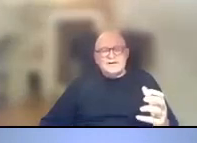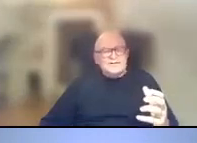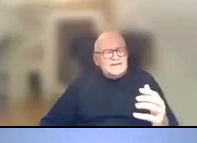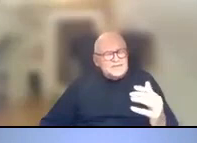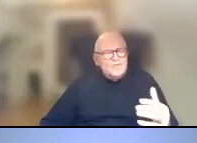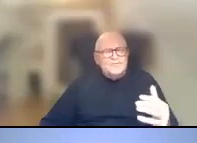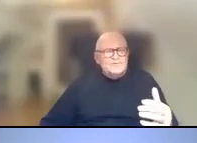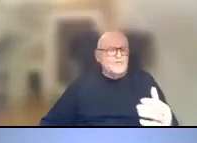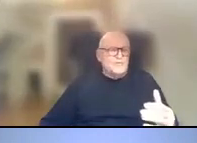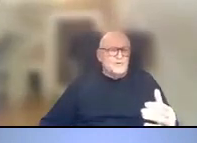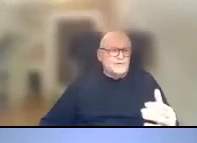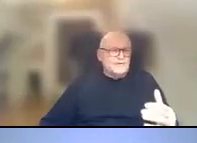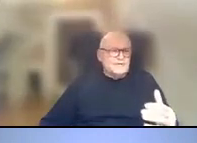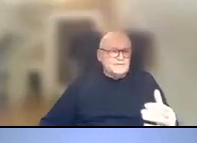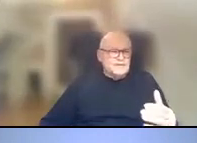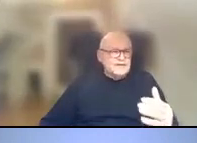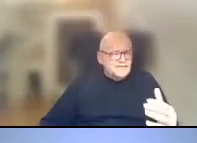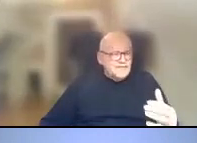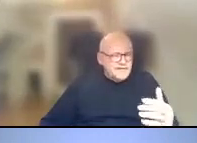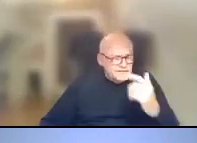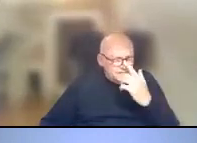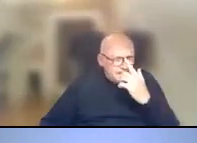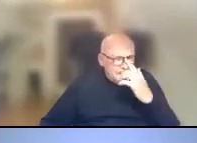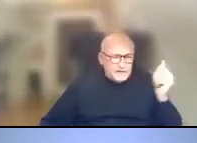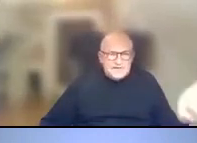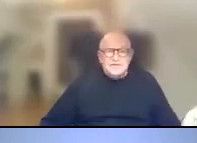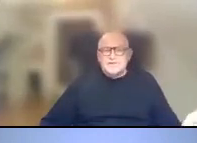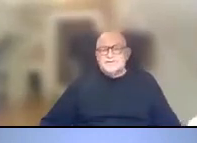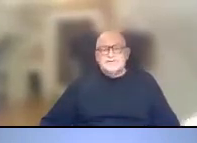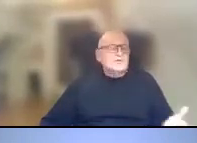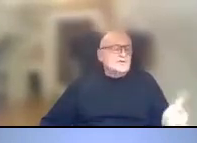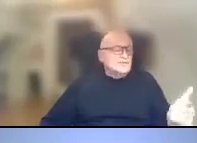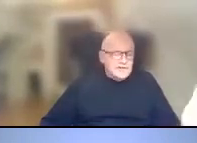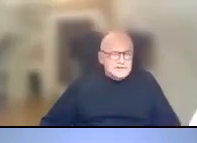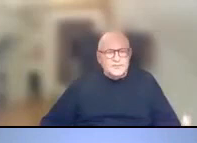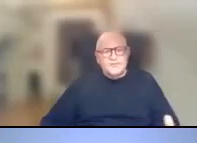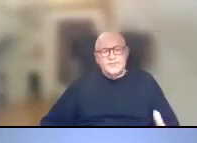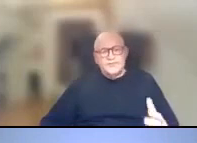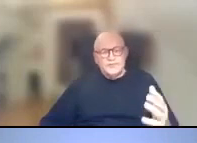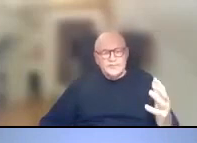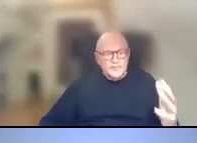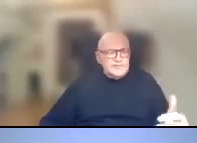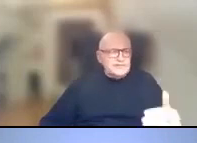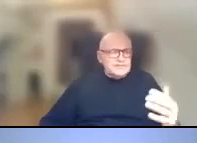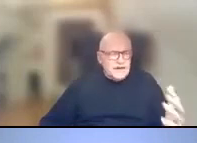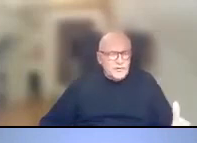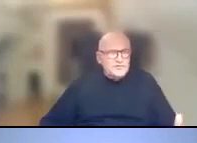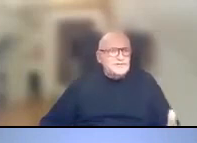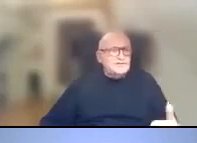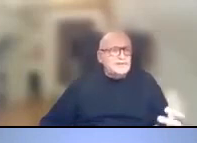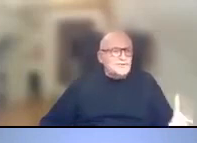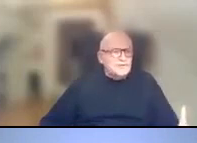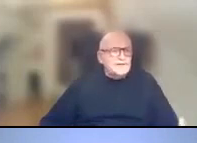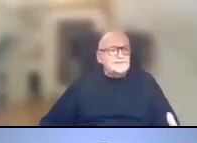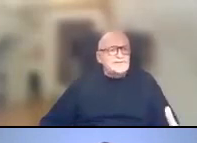am Arbeitsplatz umso vorprogrammierter, weil Patienten sind nicht immer nett und Vorgesetzte auch